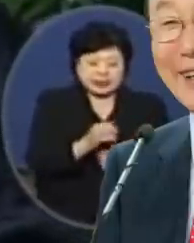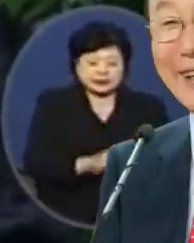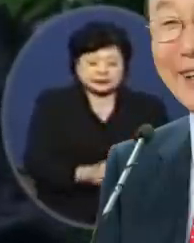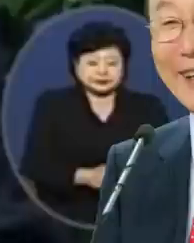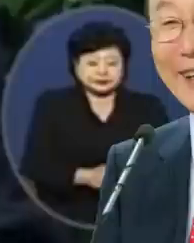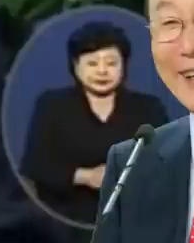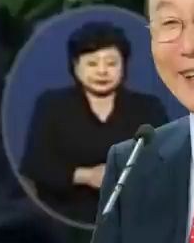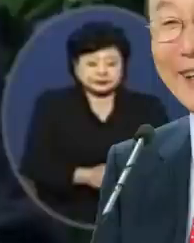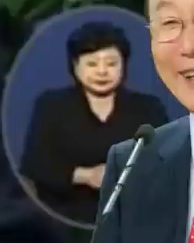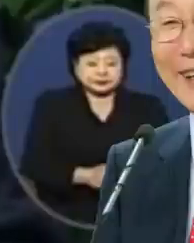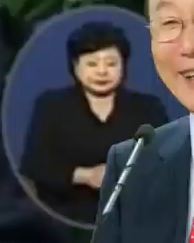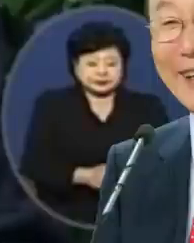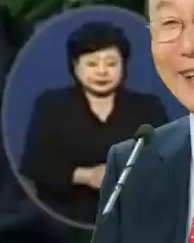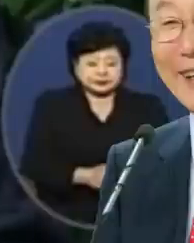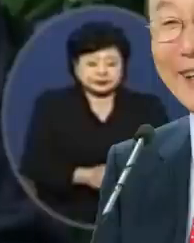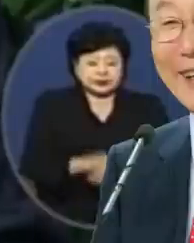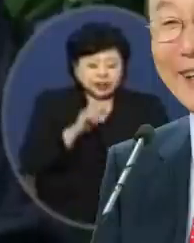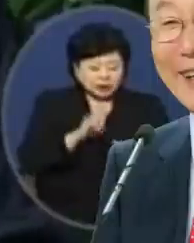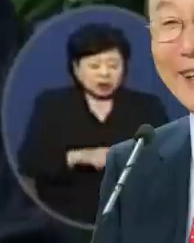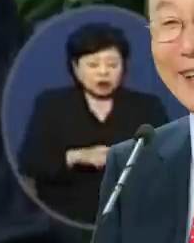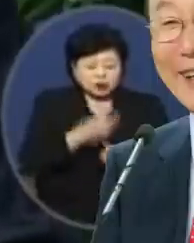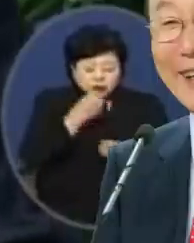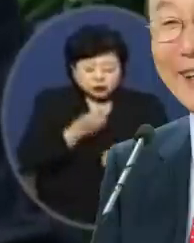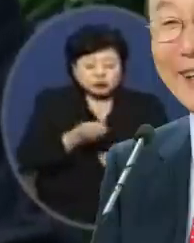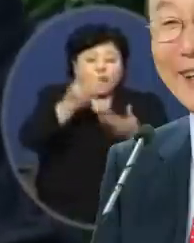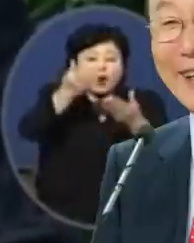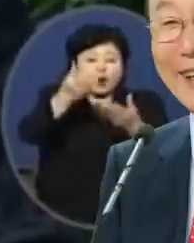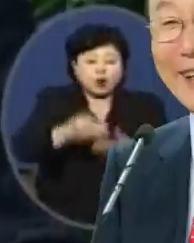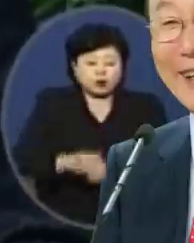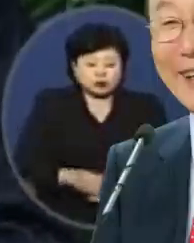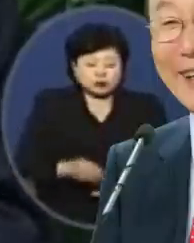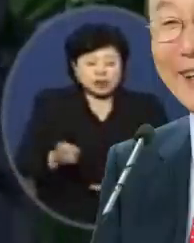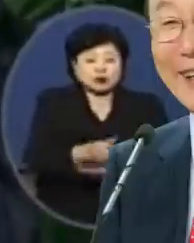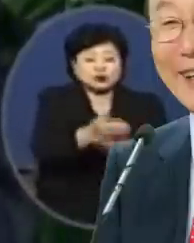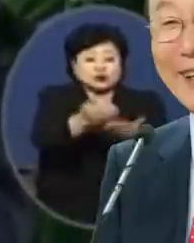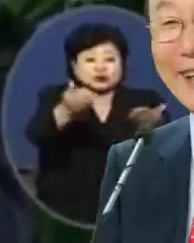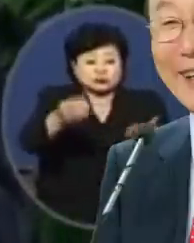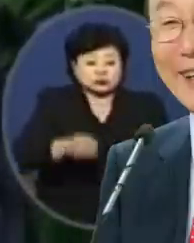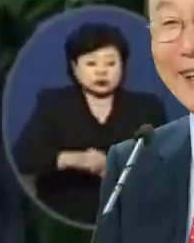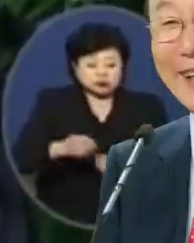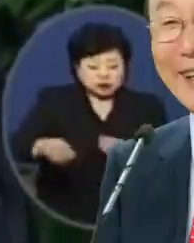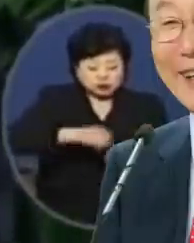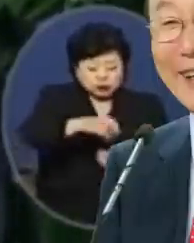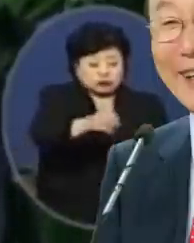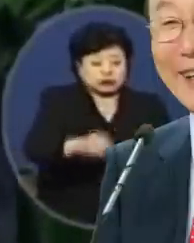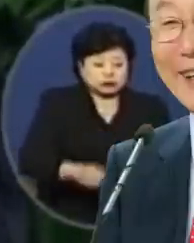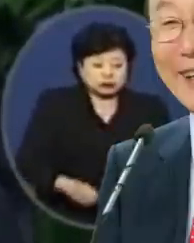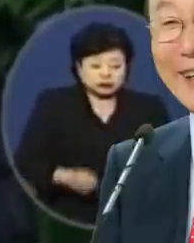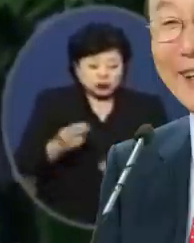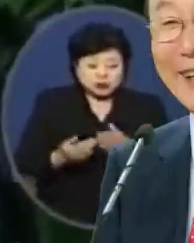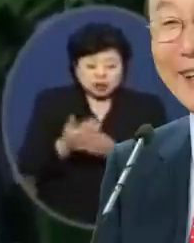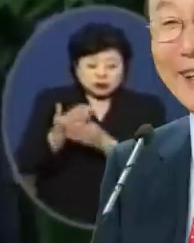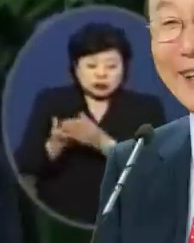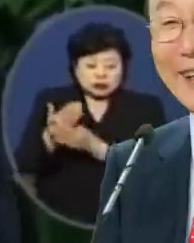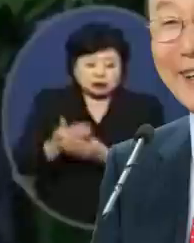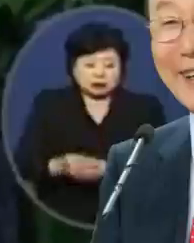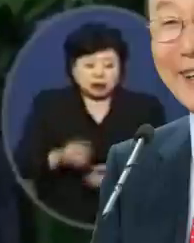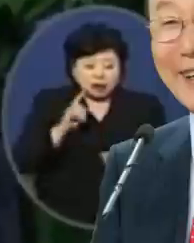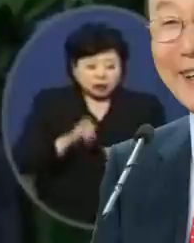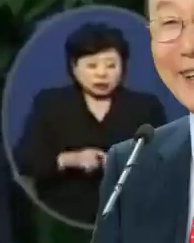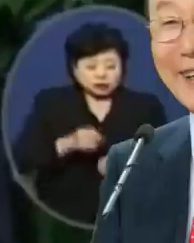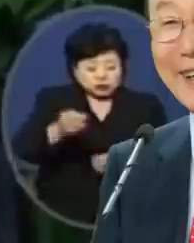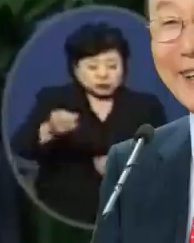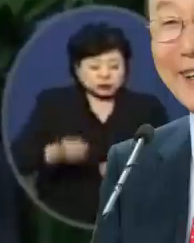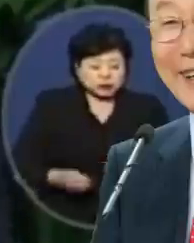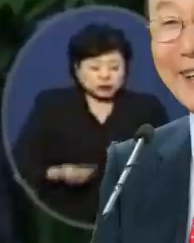것입니다. 떡에다가 축사를 하고 나눠주라. 그 다음 떼주고 떼주고 나눠주니 이만한 떡을 떼서